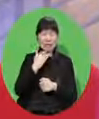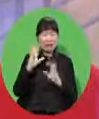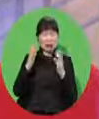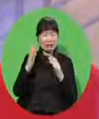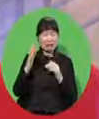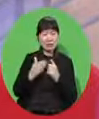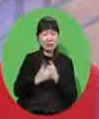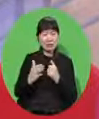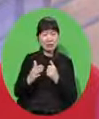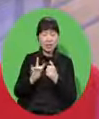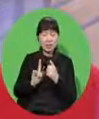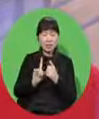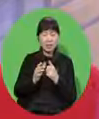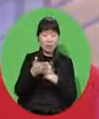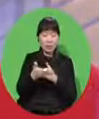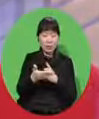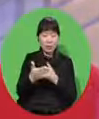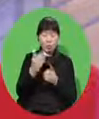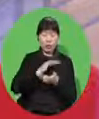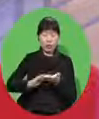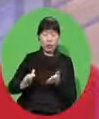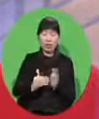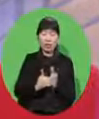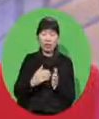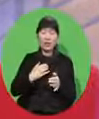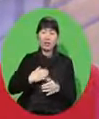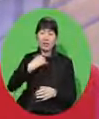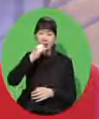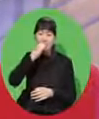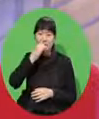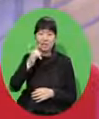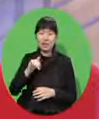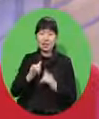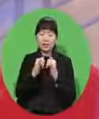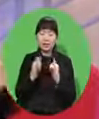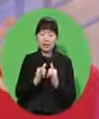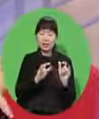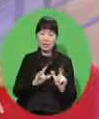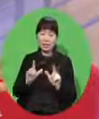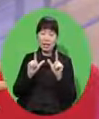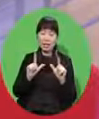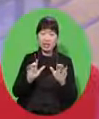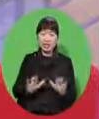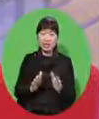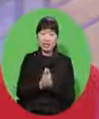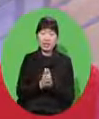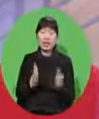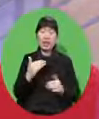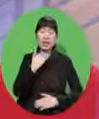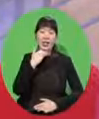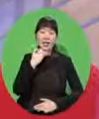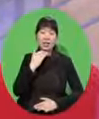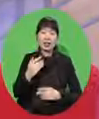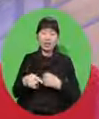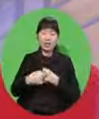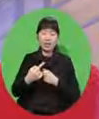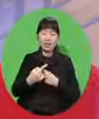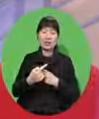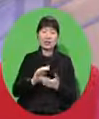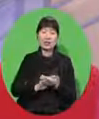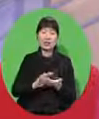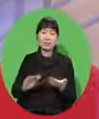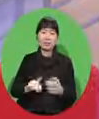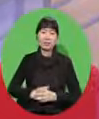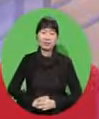한꺼번에 다 써버리는 게 걱정이 된다라는 부모님들이 많으세요. 네. 근데 아이들이 사회생활을 본격적으로 시작하는 나이가 초등학교